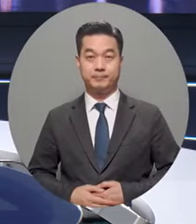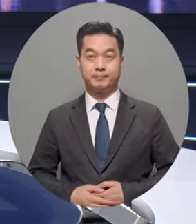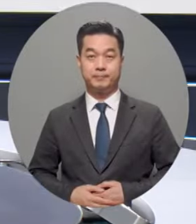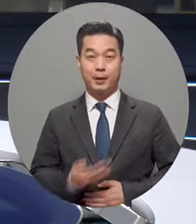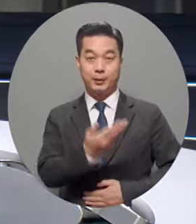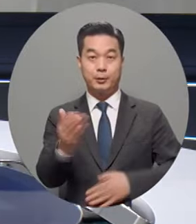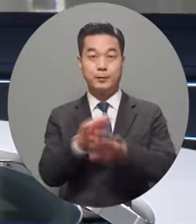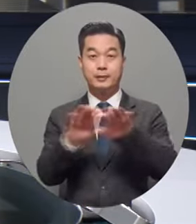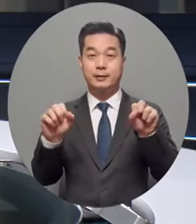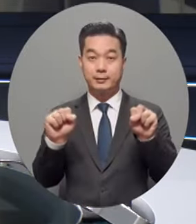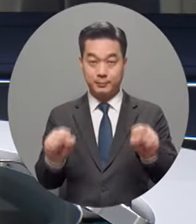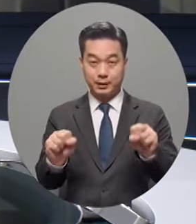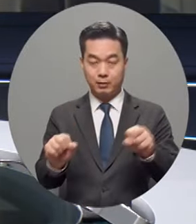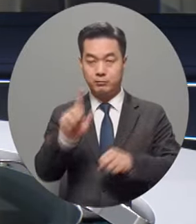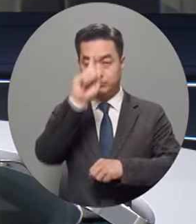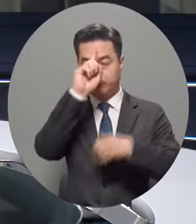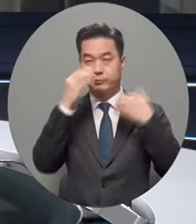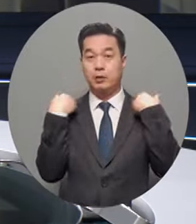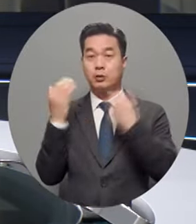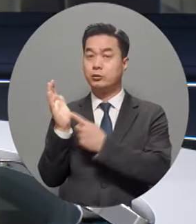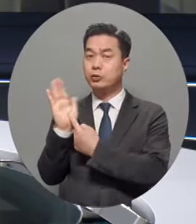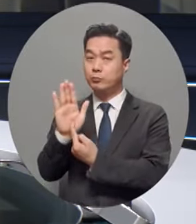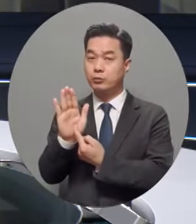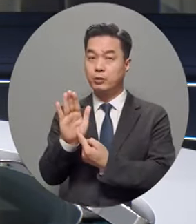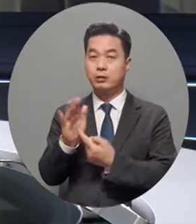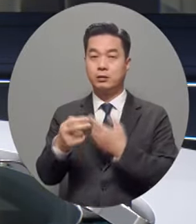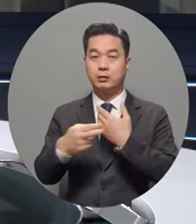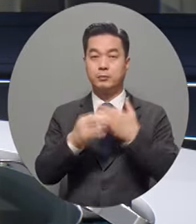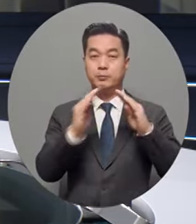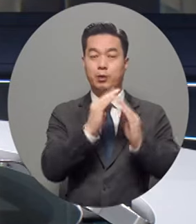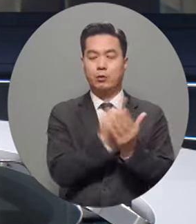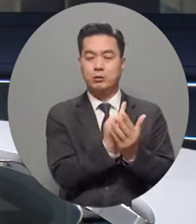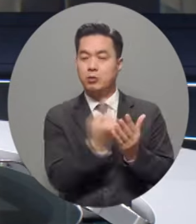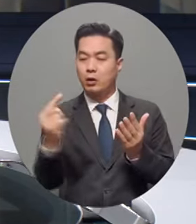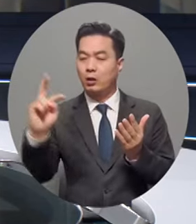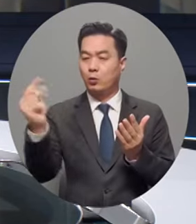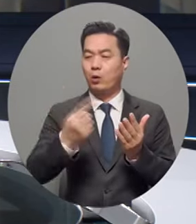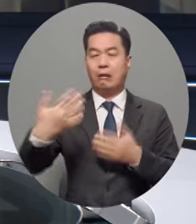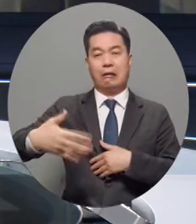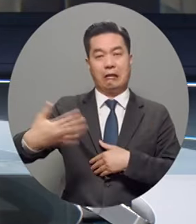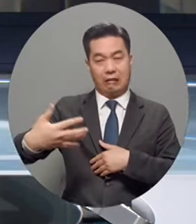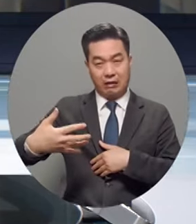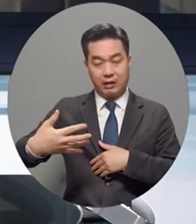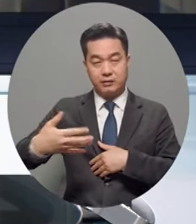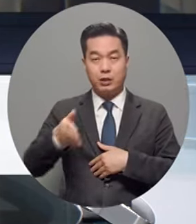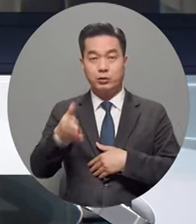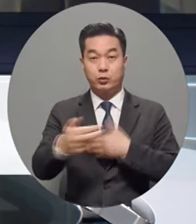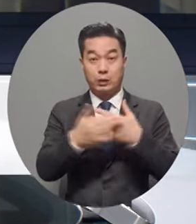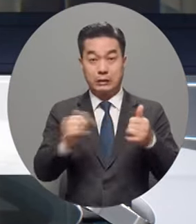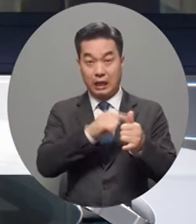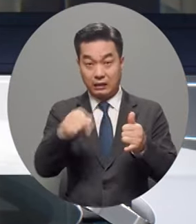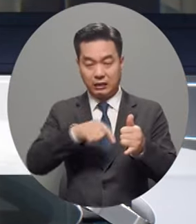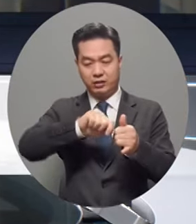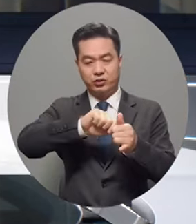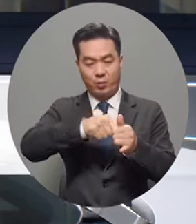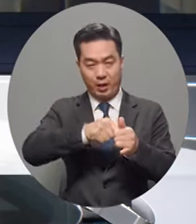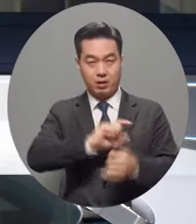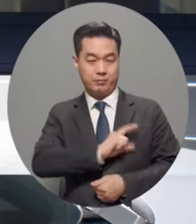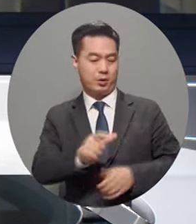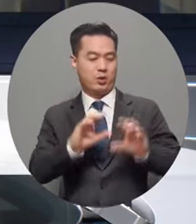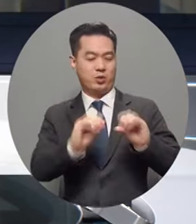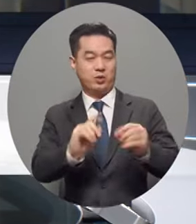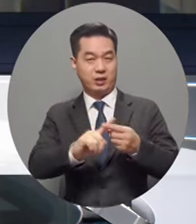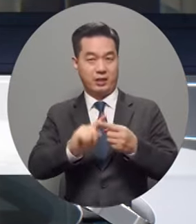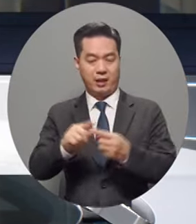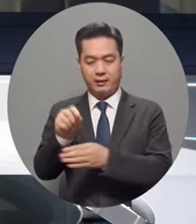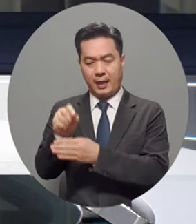여러분 안녕하십니까 정부가 의료 현장을 떠난 뒤 돌아오지 않고 있는 전공의들에 대한 처벌과 면허 정지를 위한 행정